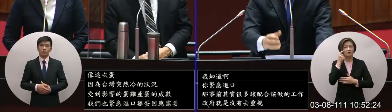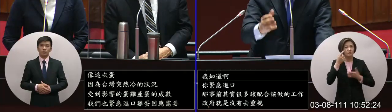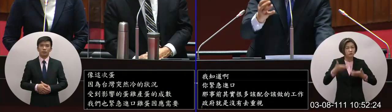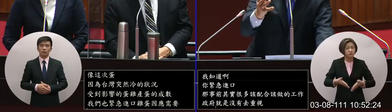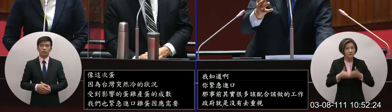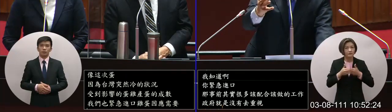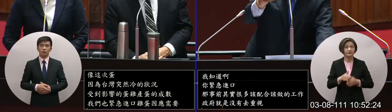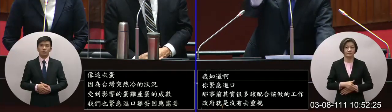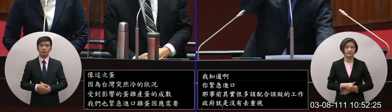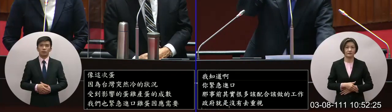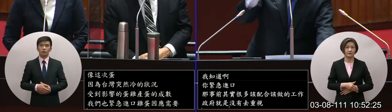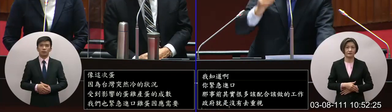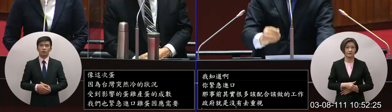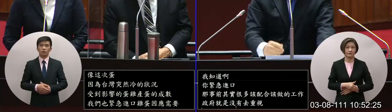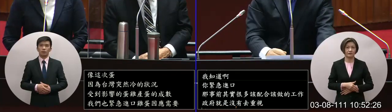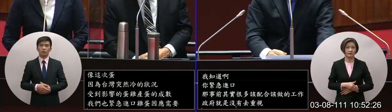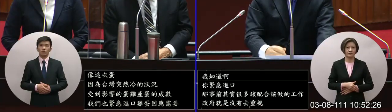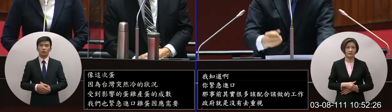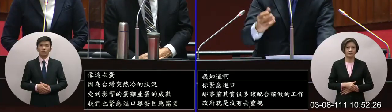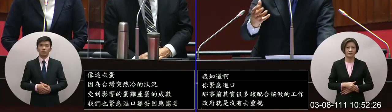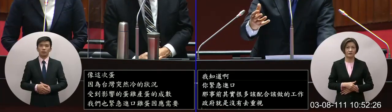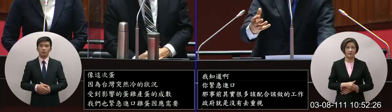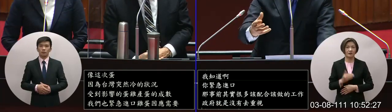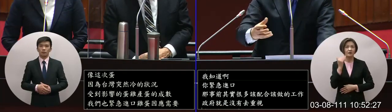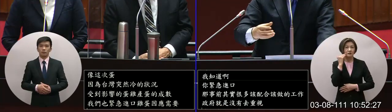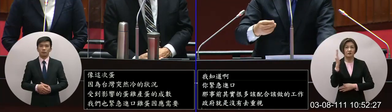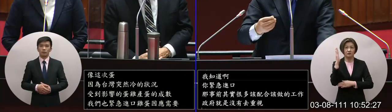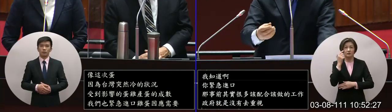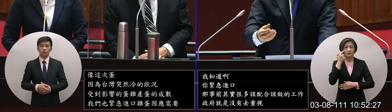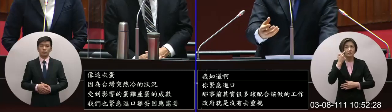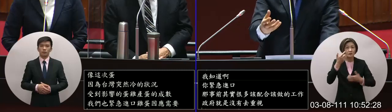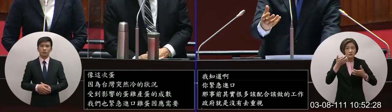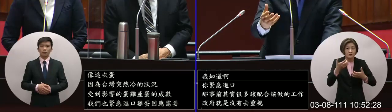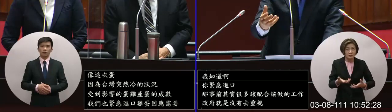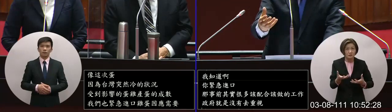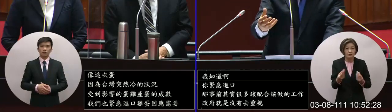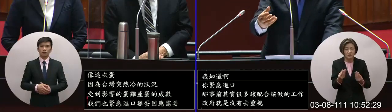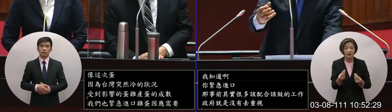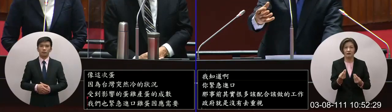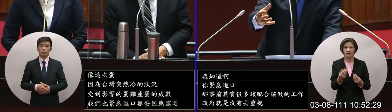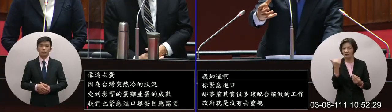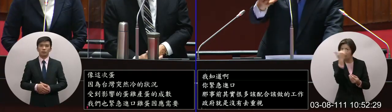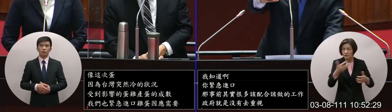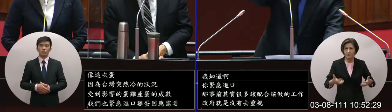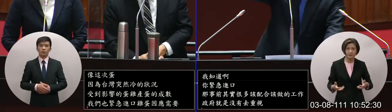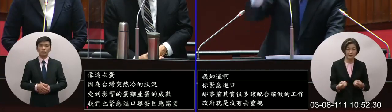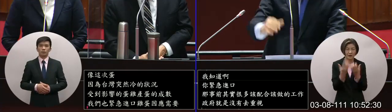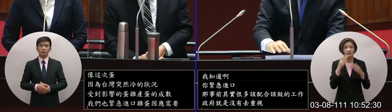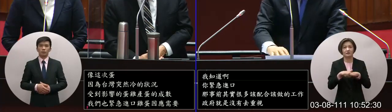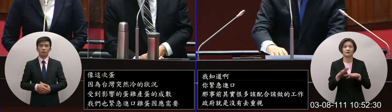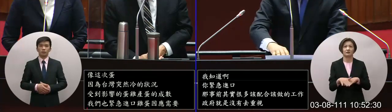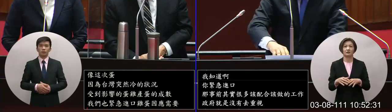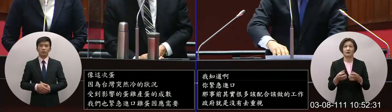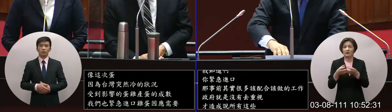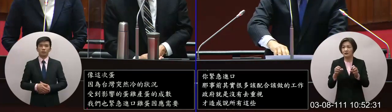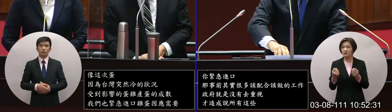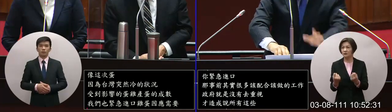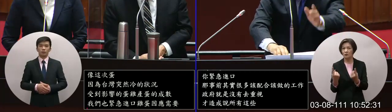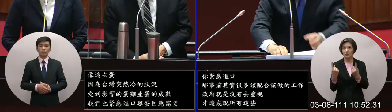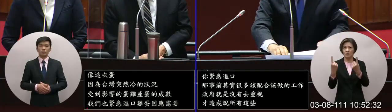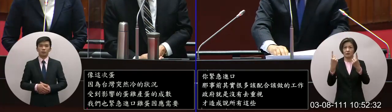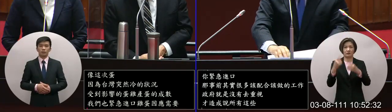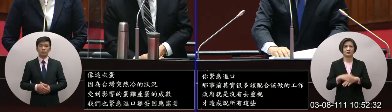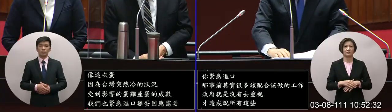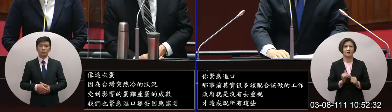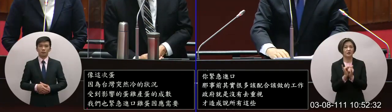说所有这些哦，这个临时发生哦，那这个让蛋价什么一直往上拉，